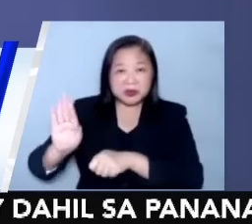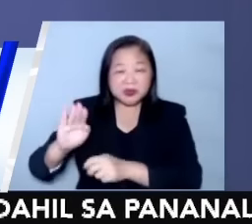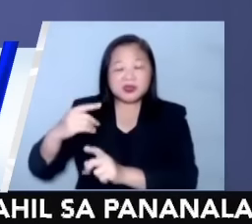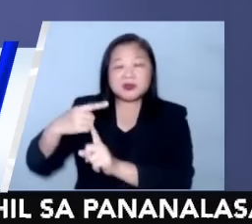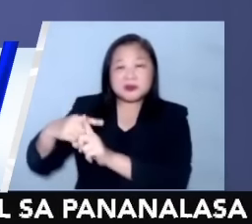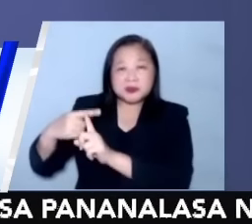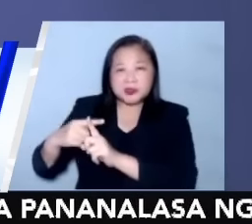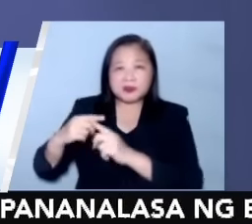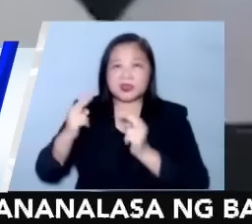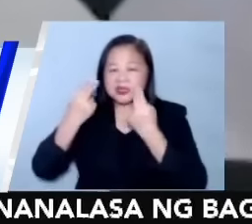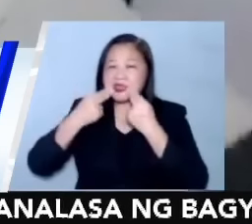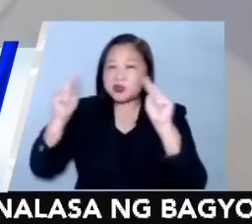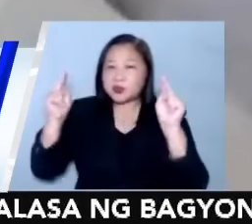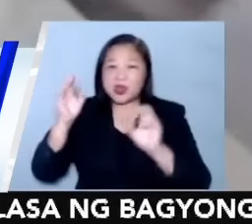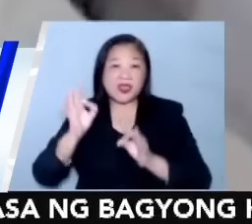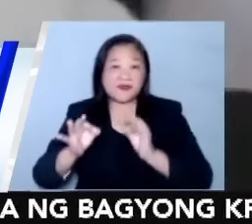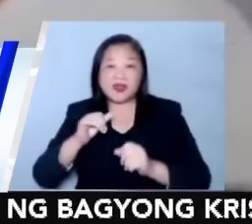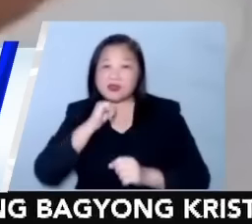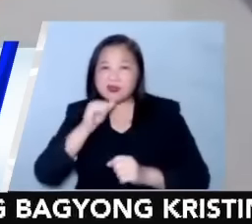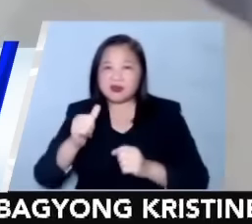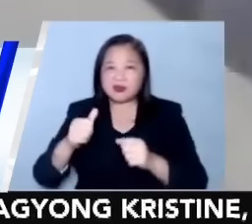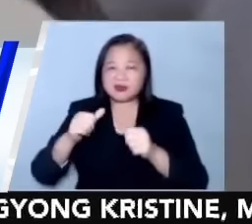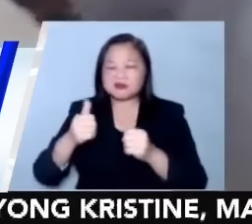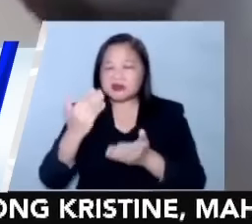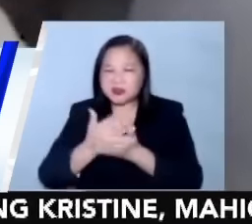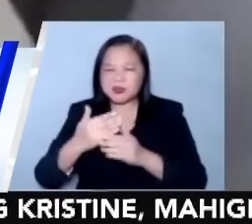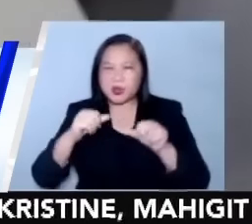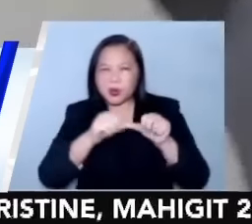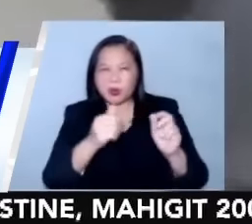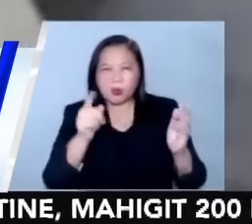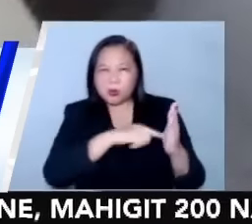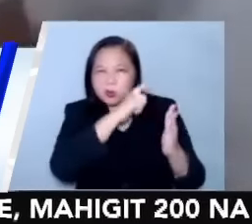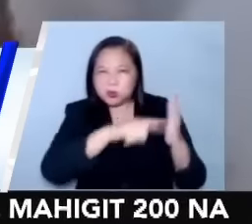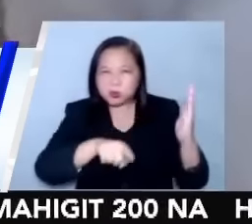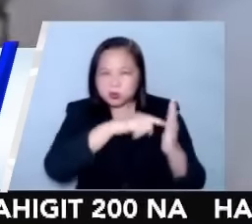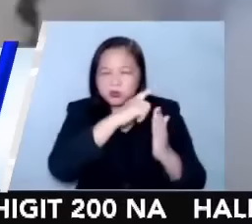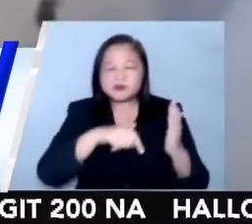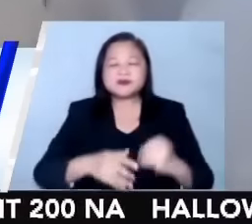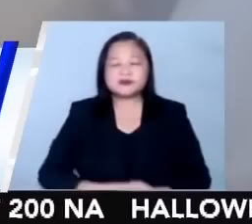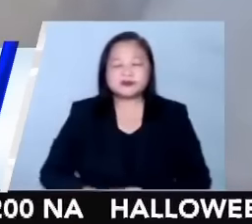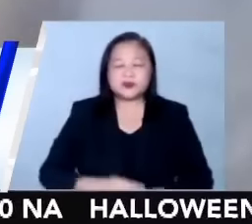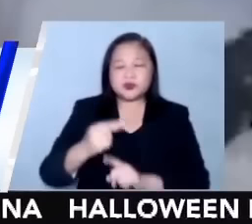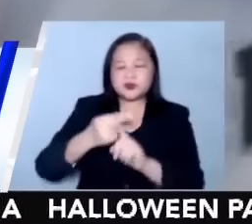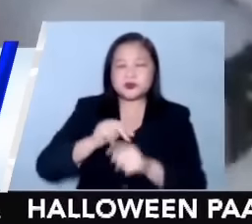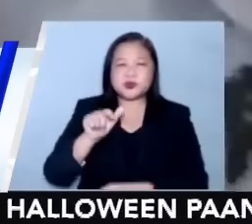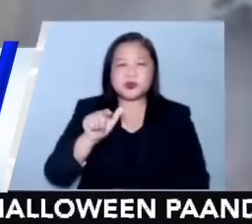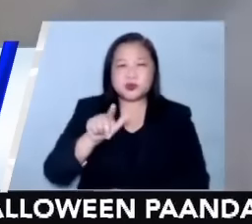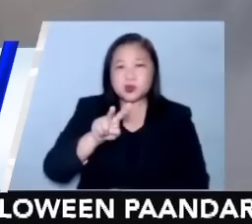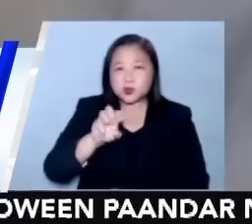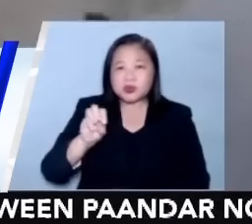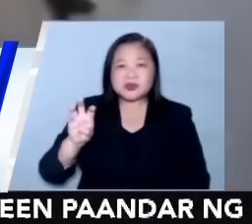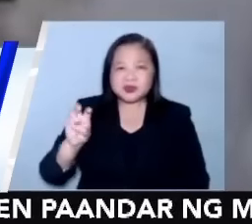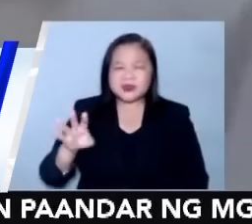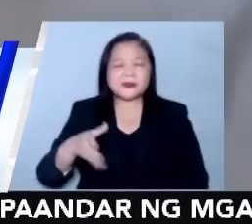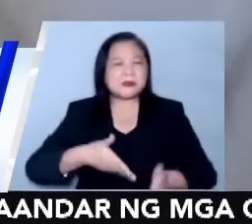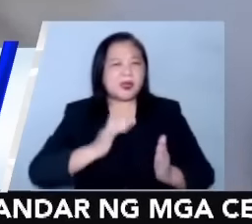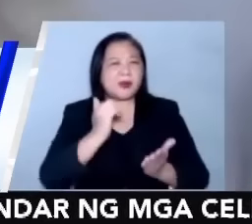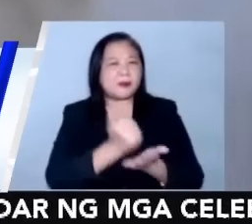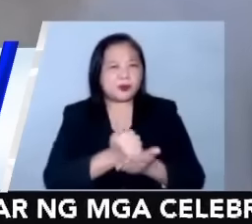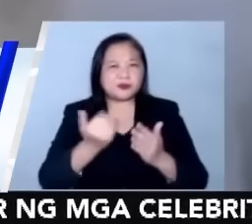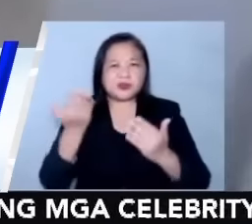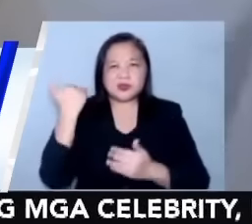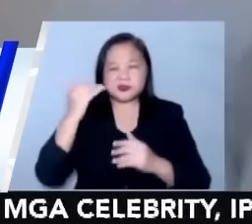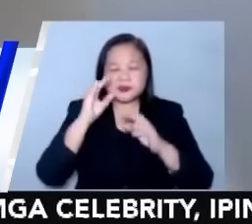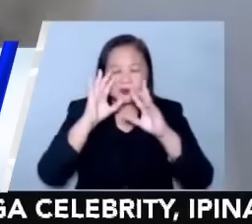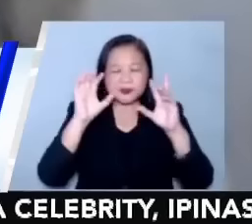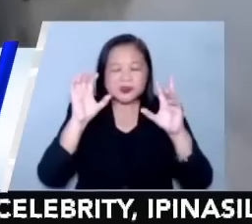mga paninira umano laban sa kanya. November 2016 ang mailibing doon ng dating Pangulo sa pagpayag na rin ni dating Pangulong Rodrigo Duterte